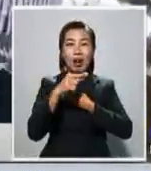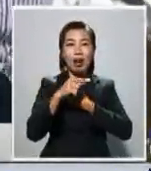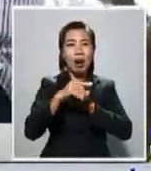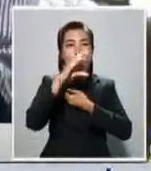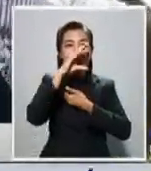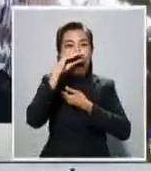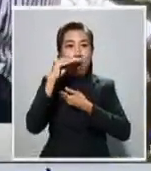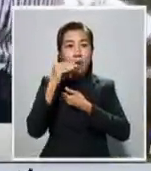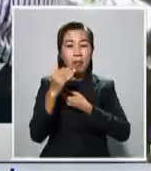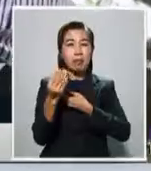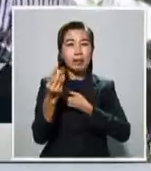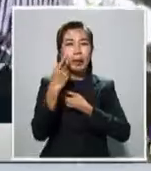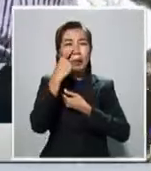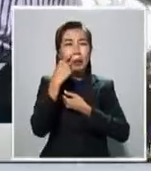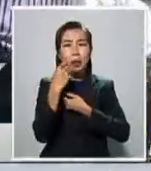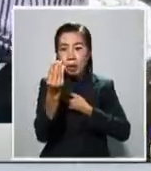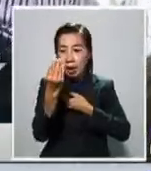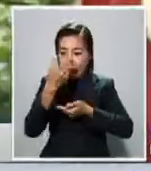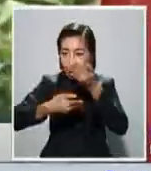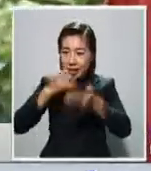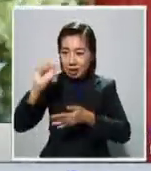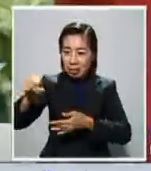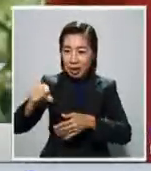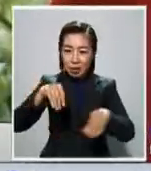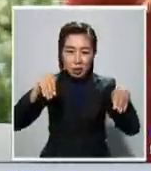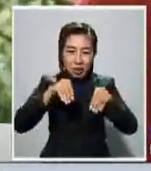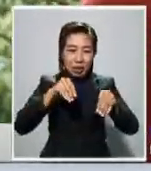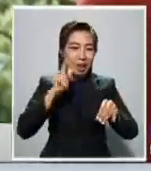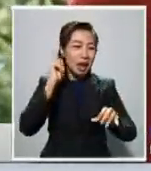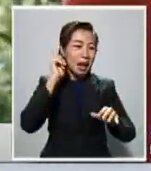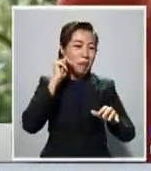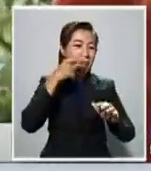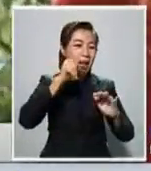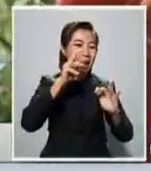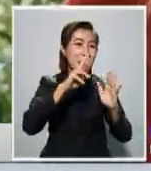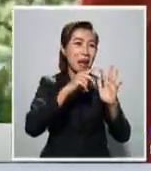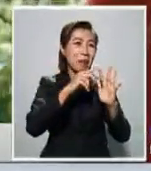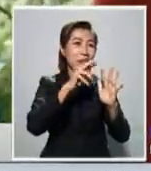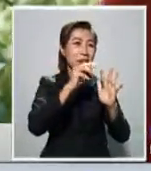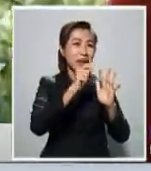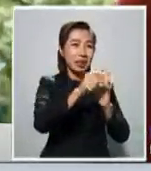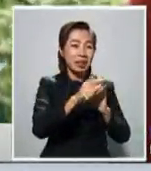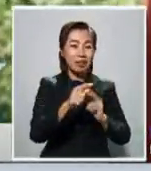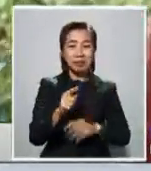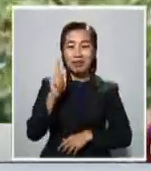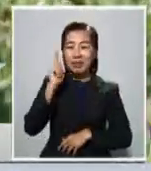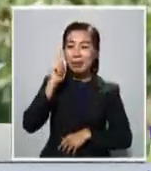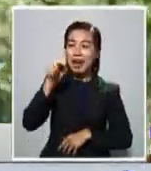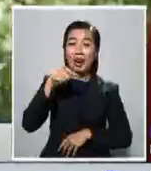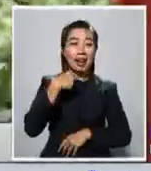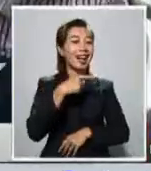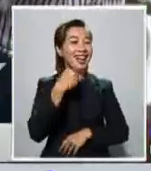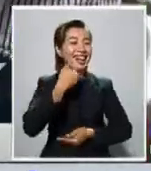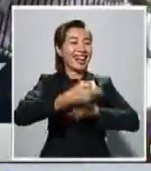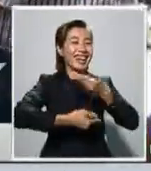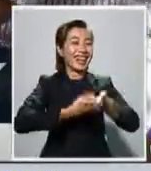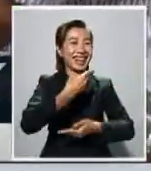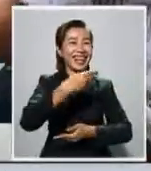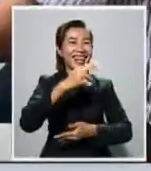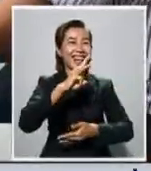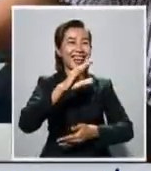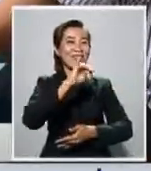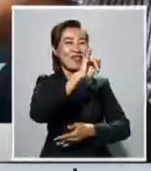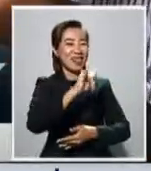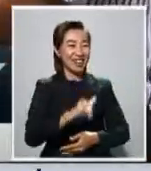า อยู่ข้างๆแปลงแม่ประนอมอ่ะ แม่ประนอมขายอะไร ขาย อะไรนะ ขายหวยอ่ะ ขายหวย โอ้ขายหวย แล้วเงินทองเยอะแ